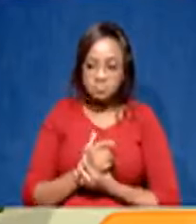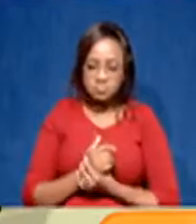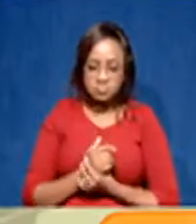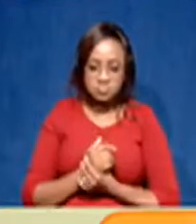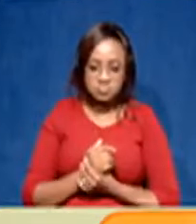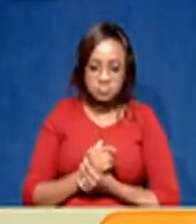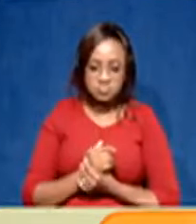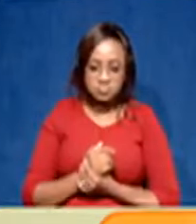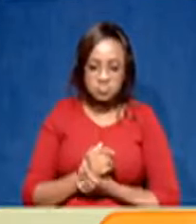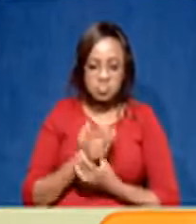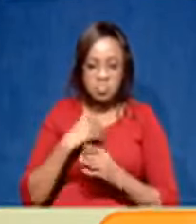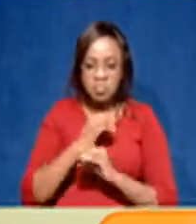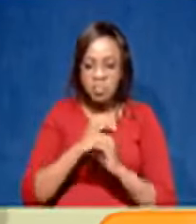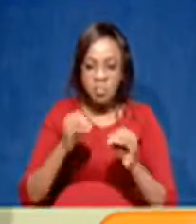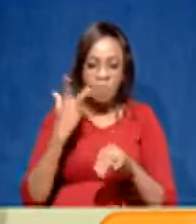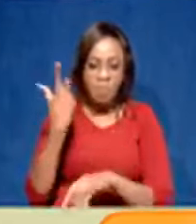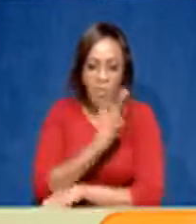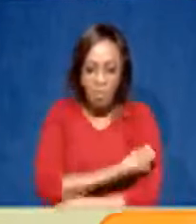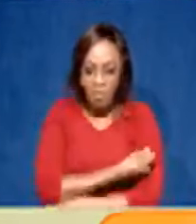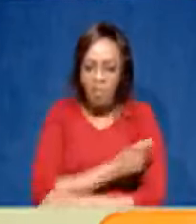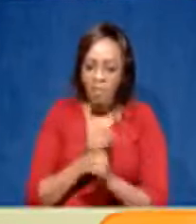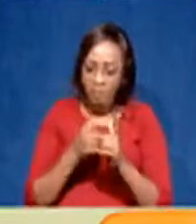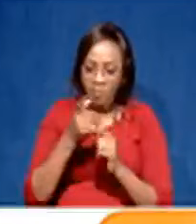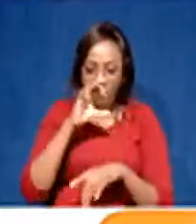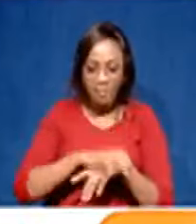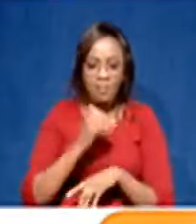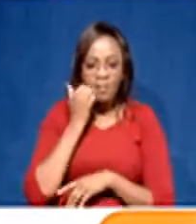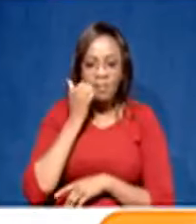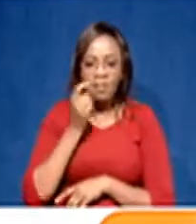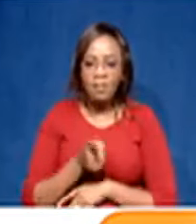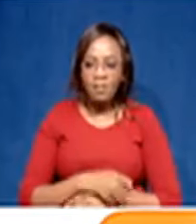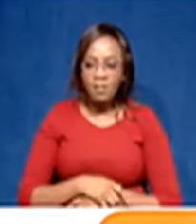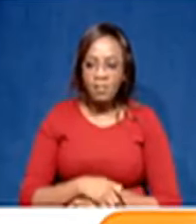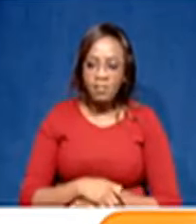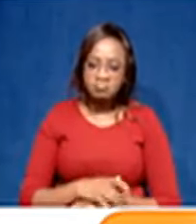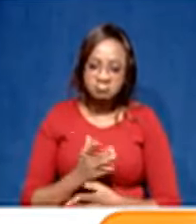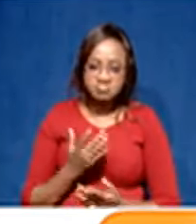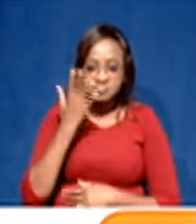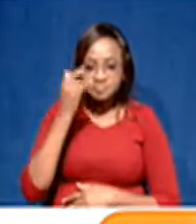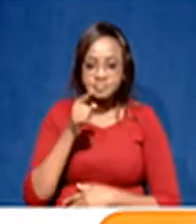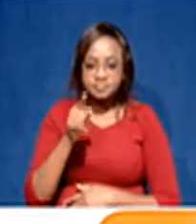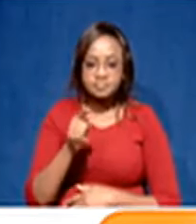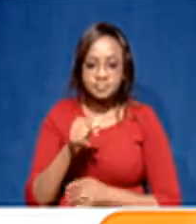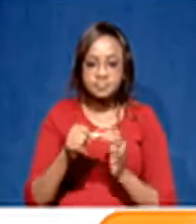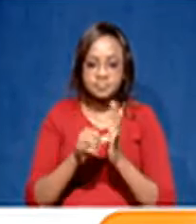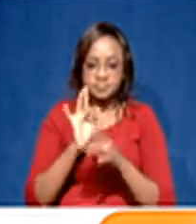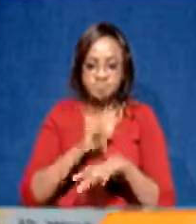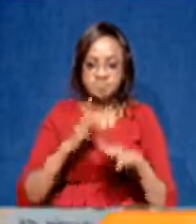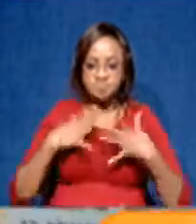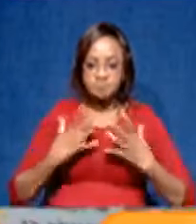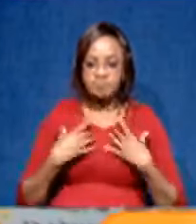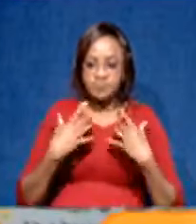fever vaccine, ama tuseme hakuna net, utapata hiyo ugonjwa. Kutokana na kwamba madhara yake ni hatari mno kwa afya